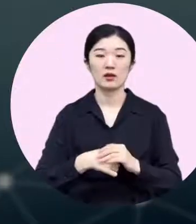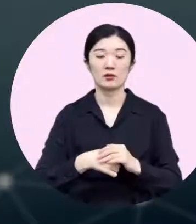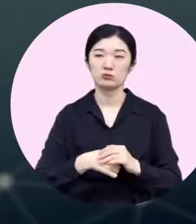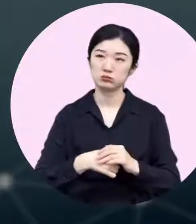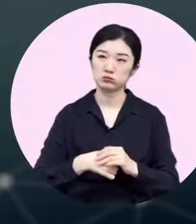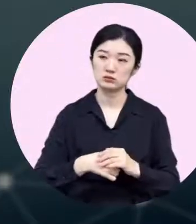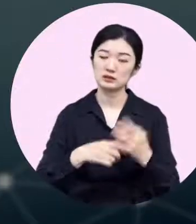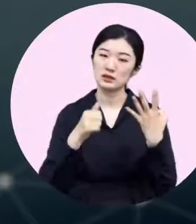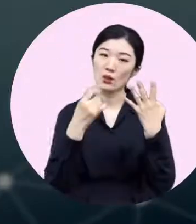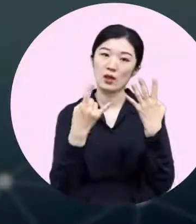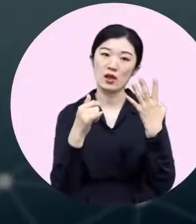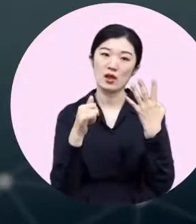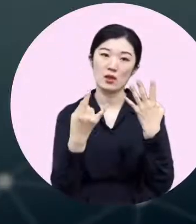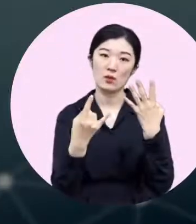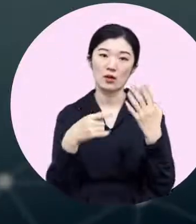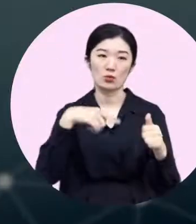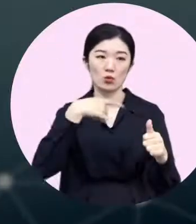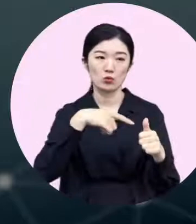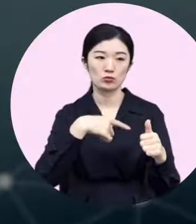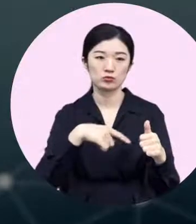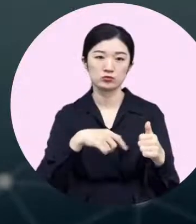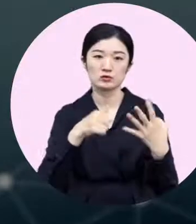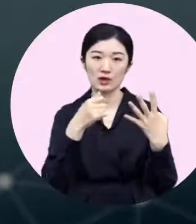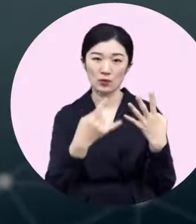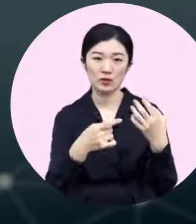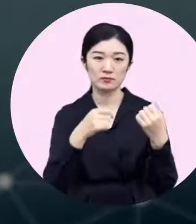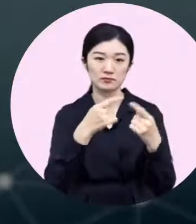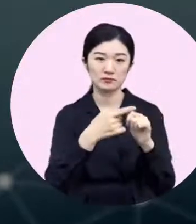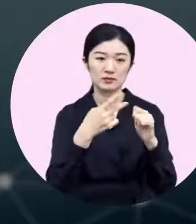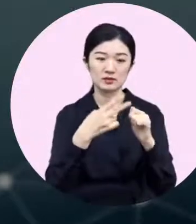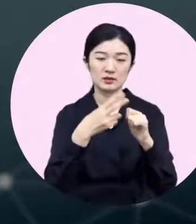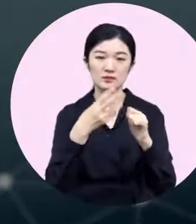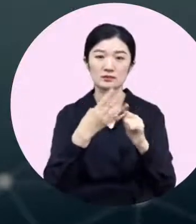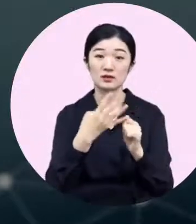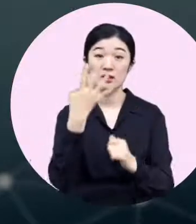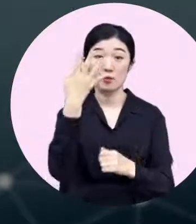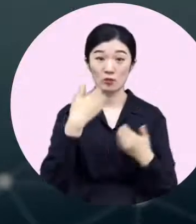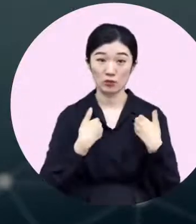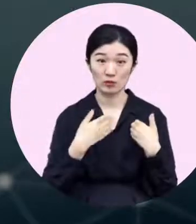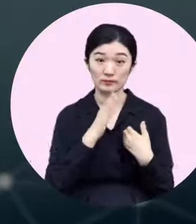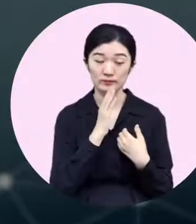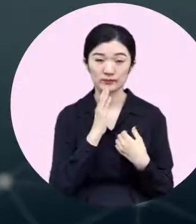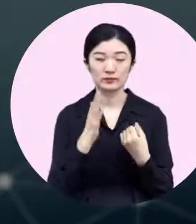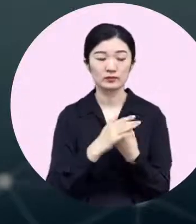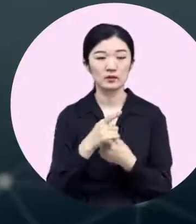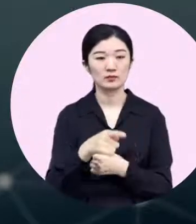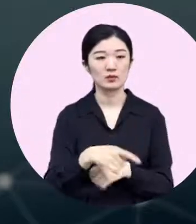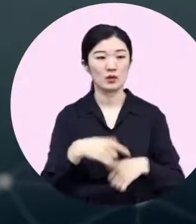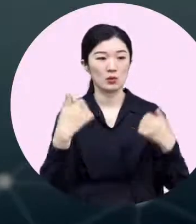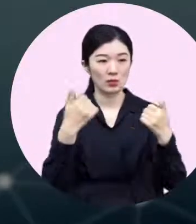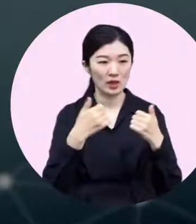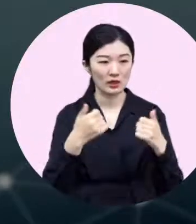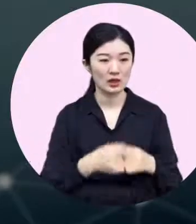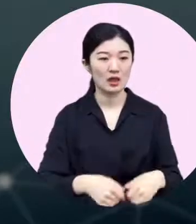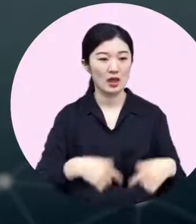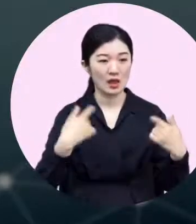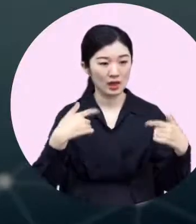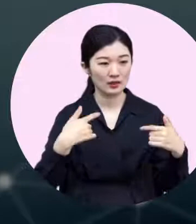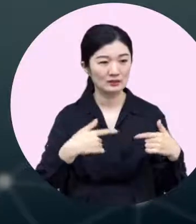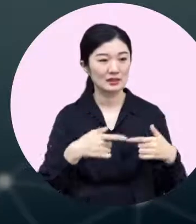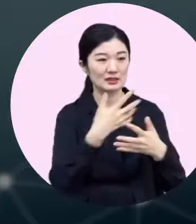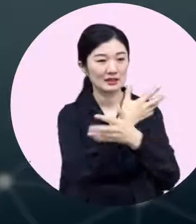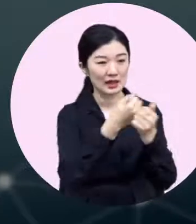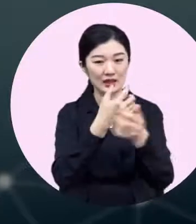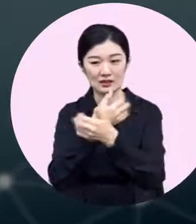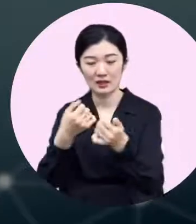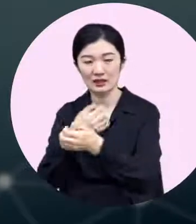그래서 매주 한 번씩 교육을 4번 하는 교육이라고 칠게요. 그러면은 그 회의를 매번 할 때마다 이 회의 예약을 따로 할 필요